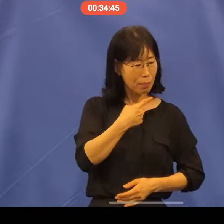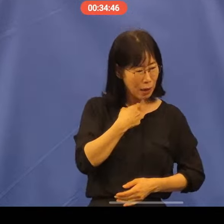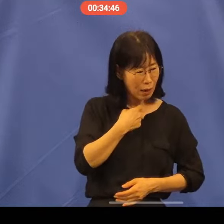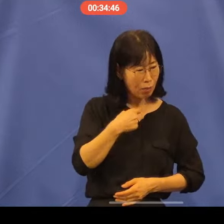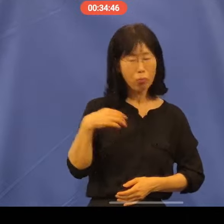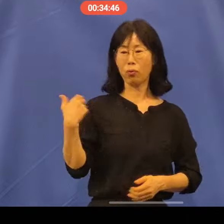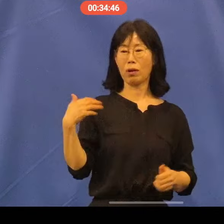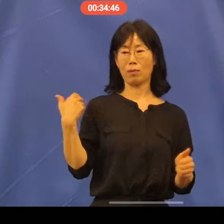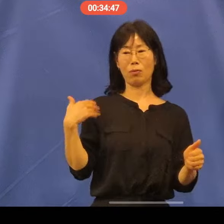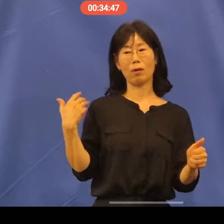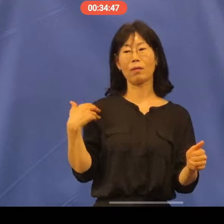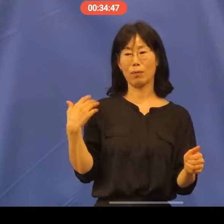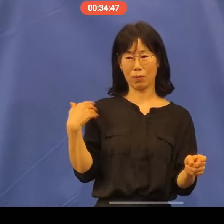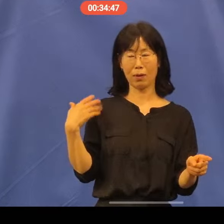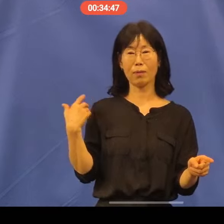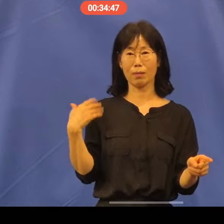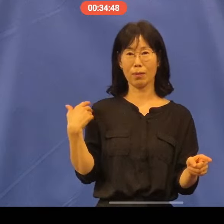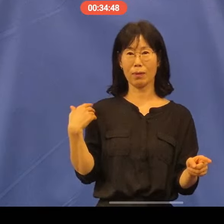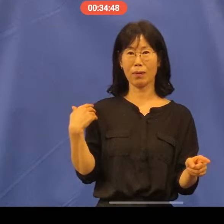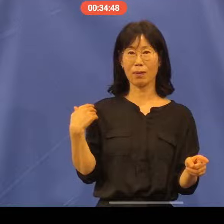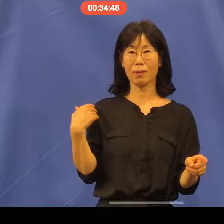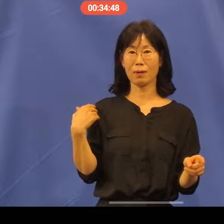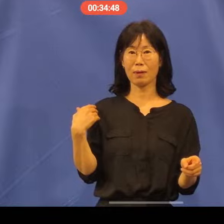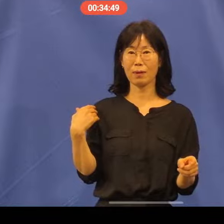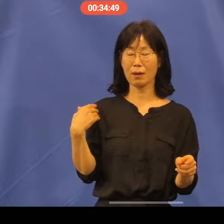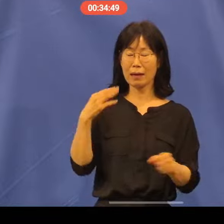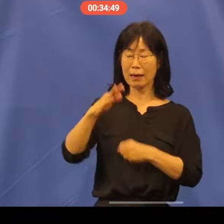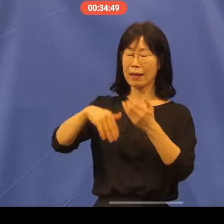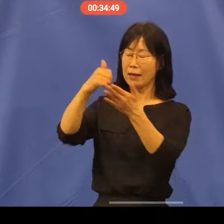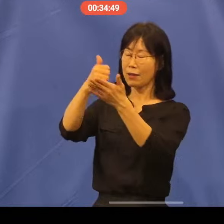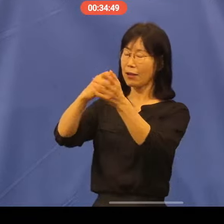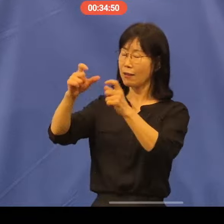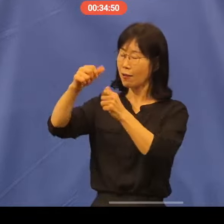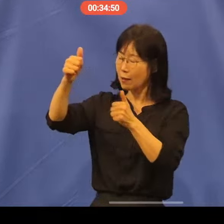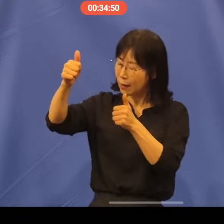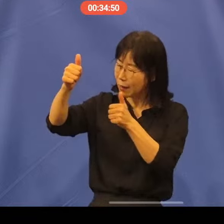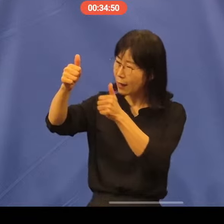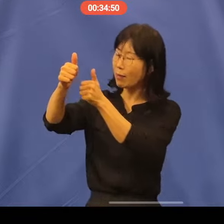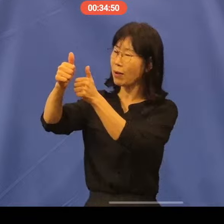하나님에게 가까이 가면요, 갈수록 이전에 보이지 못한 죄가 보여요.